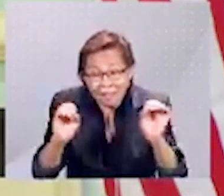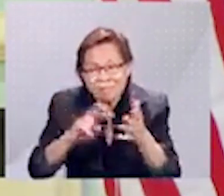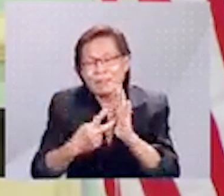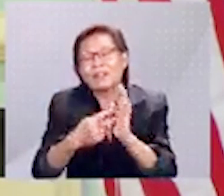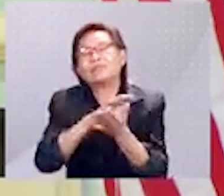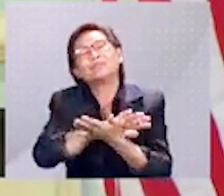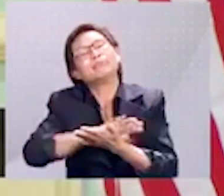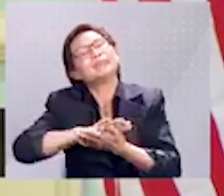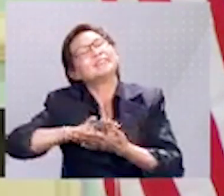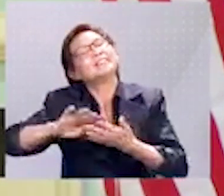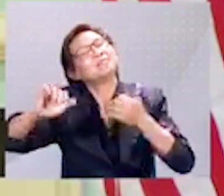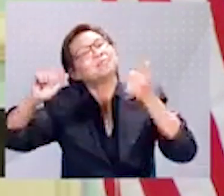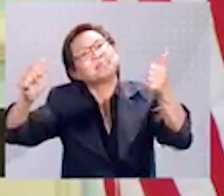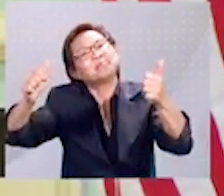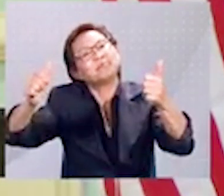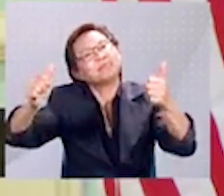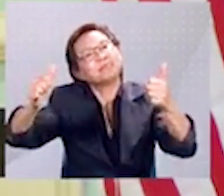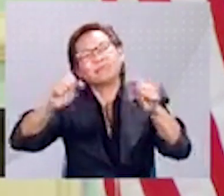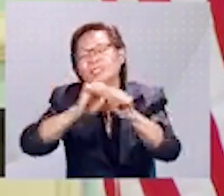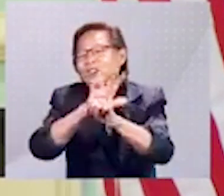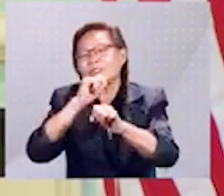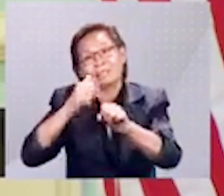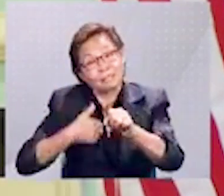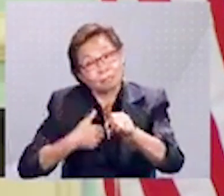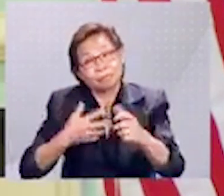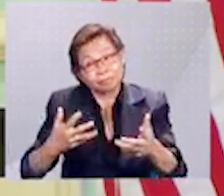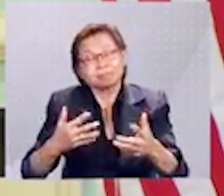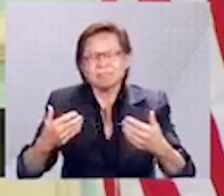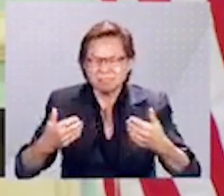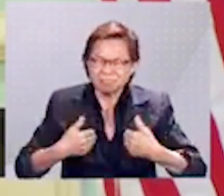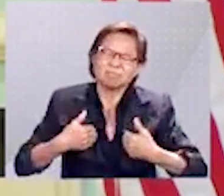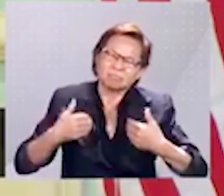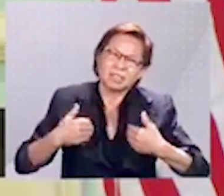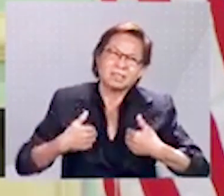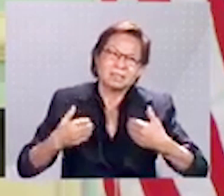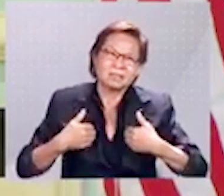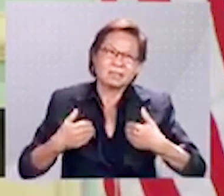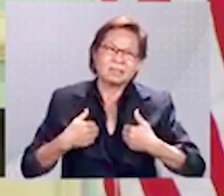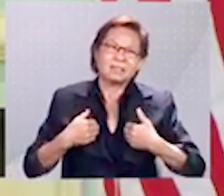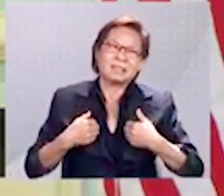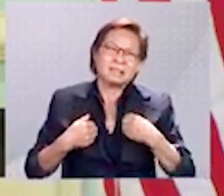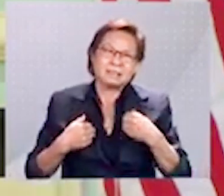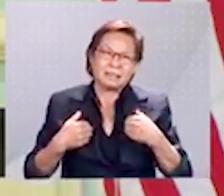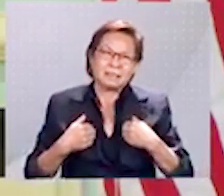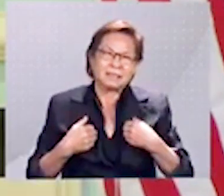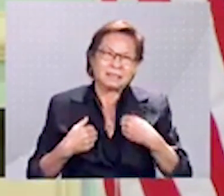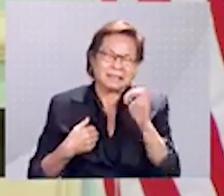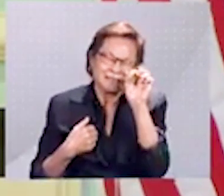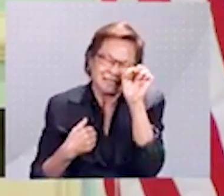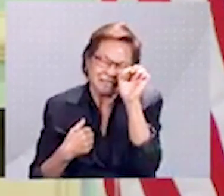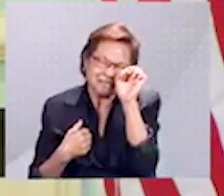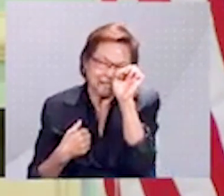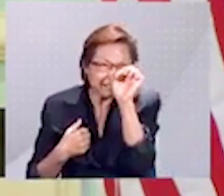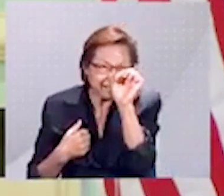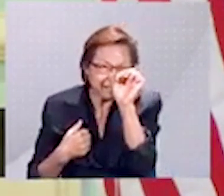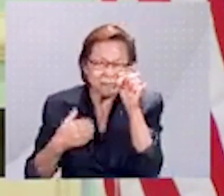bersih sepenuhnya daripada COVID-19. Walaupun ada juga mungkin terlalu kecil peratusannya